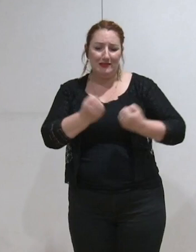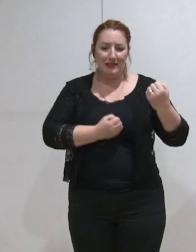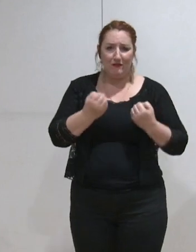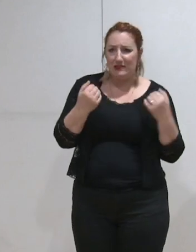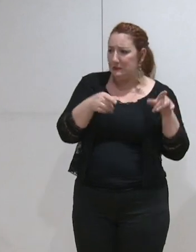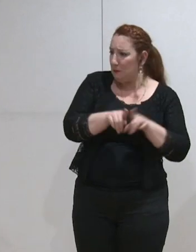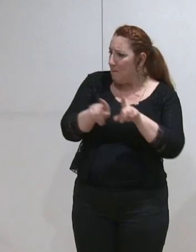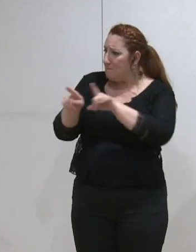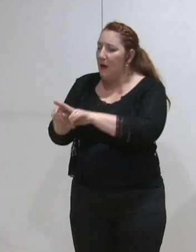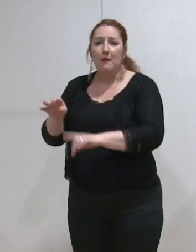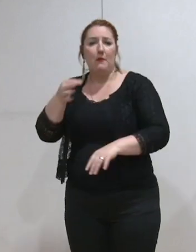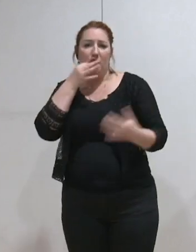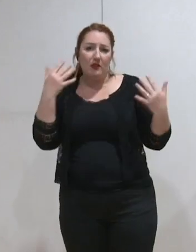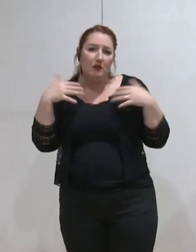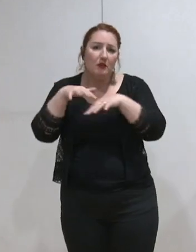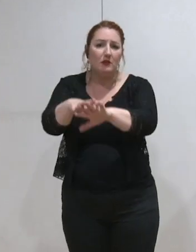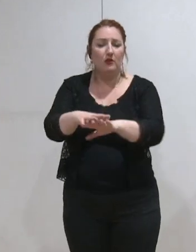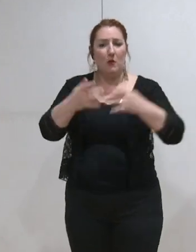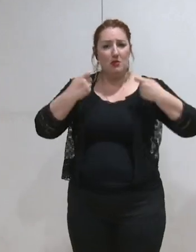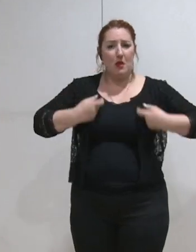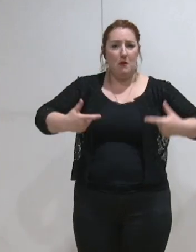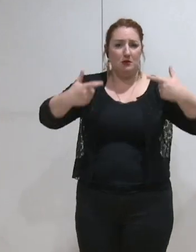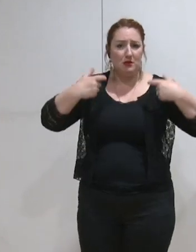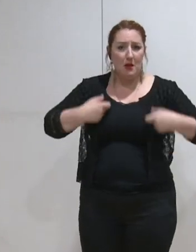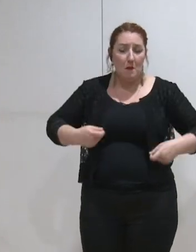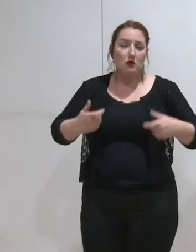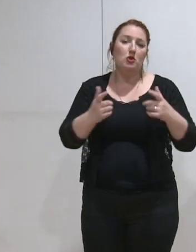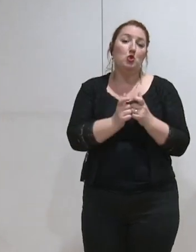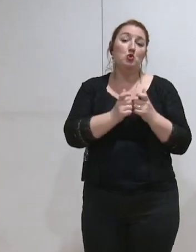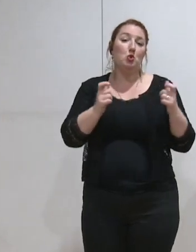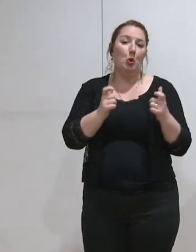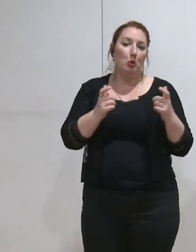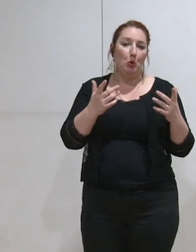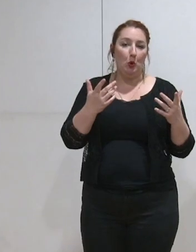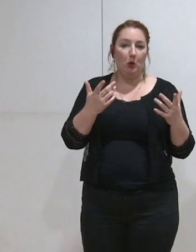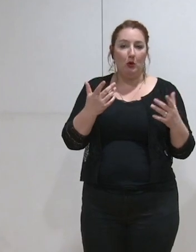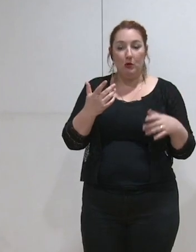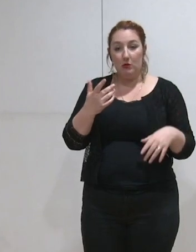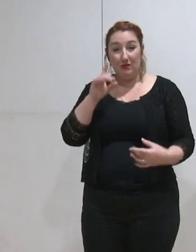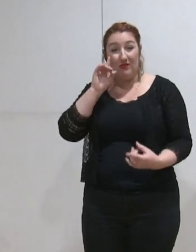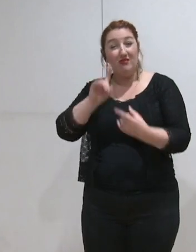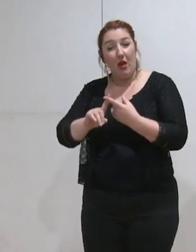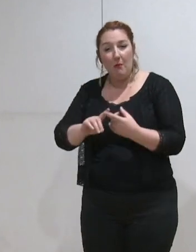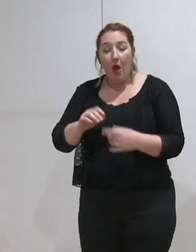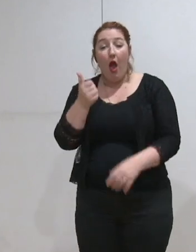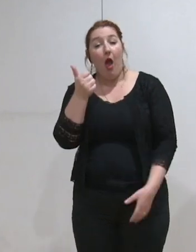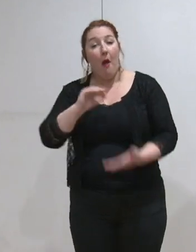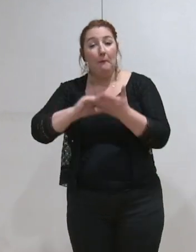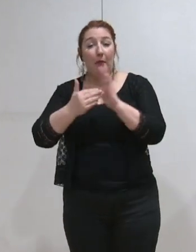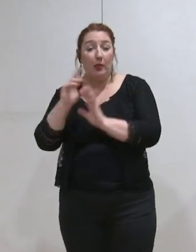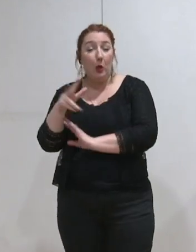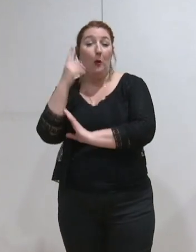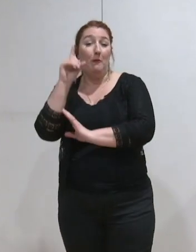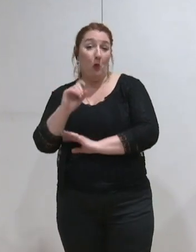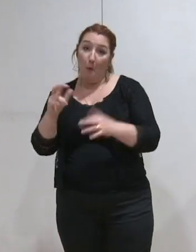ce qui nous permet de moins faire porter les dépenses de structure sur le prix du mètre cube et bien il est au